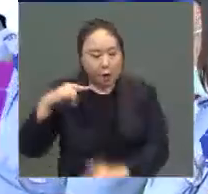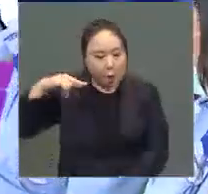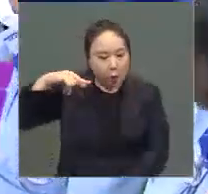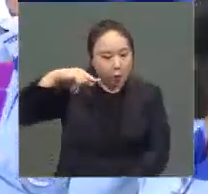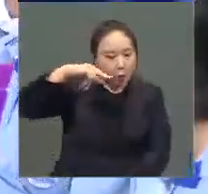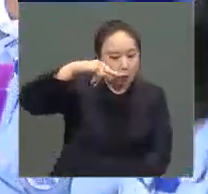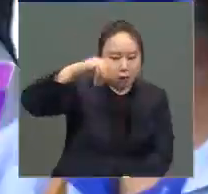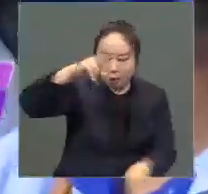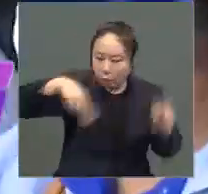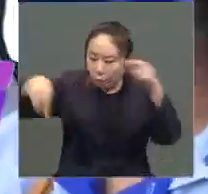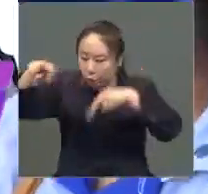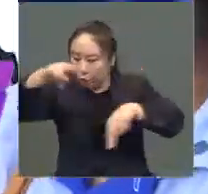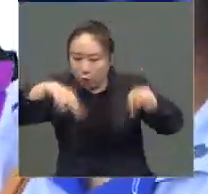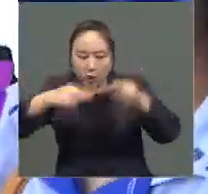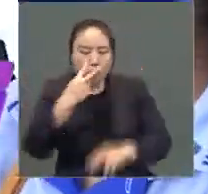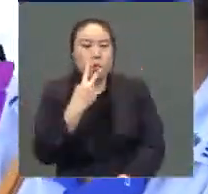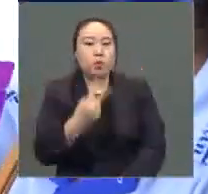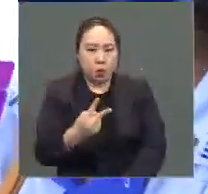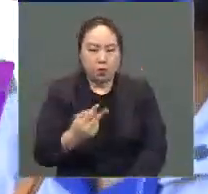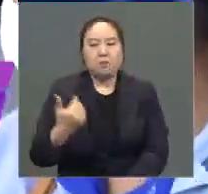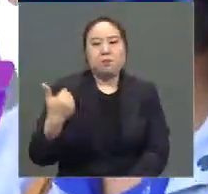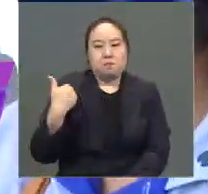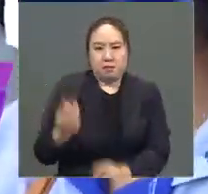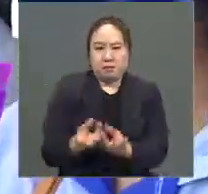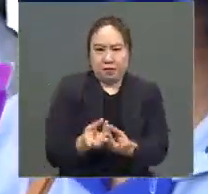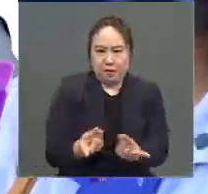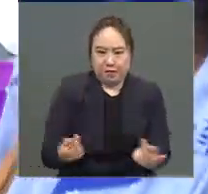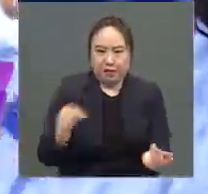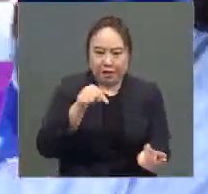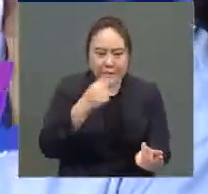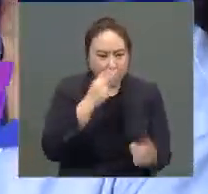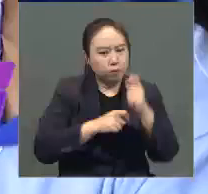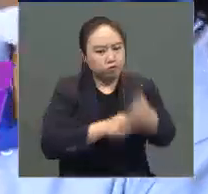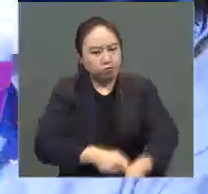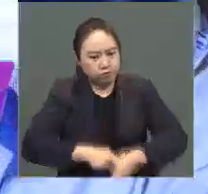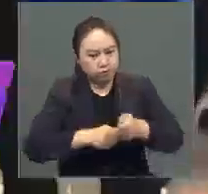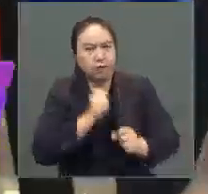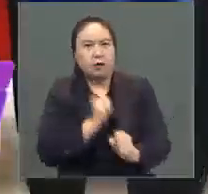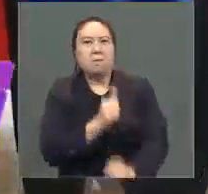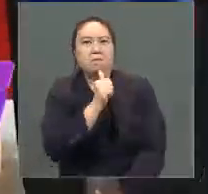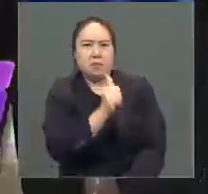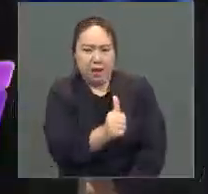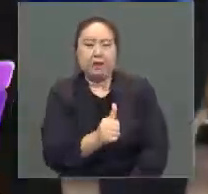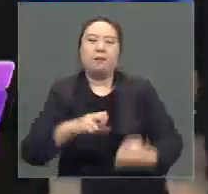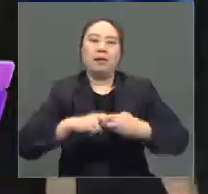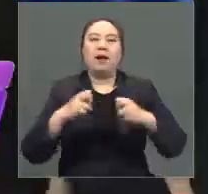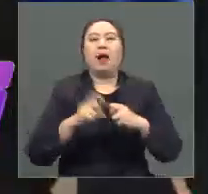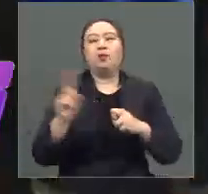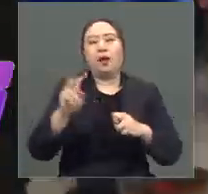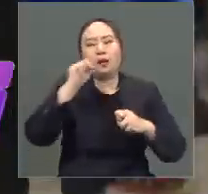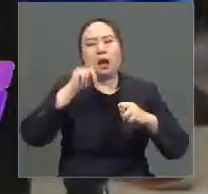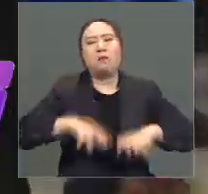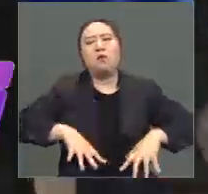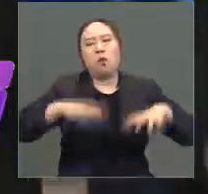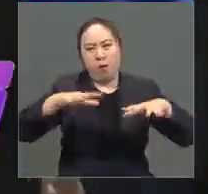ดูพื้นที่ก็พบว่ามีพื้นที่ที่มีศักยภาพในการทำการเกษตรแต่ว่าติดปัญหาเรื่องน้ำท่วมคนใน